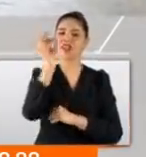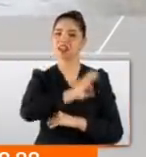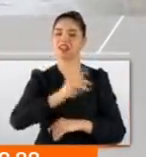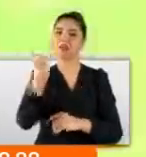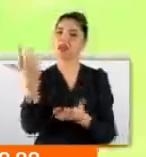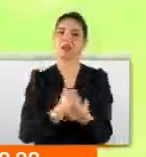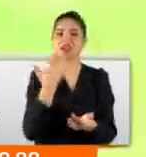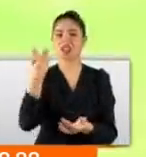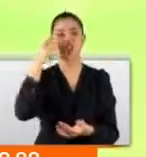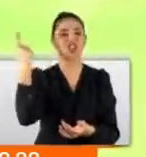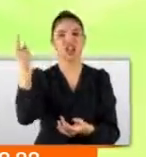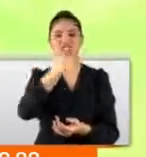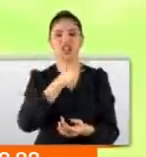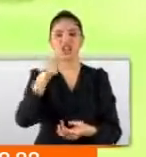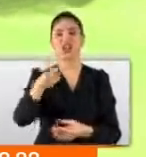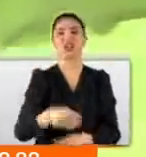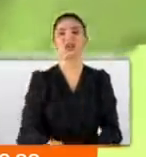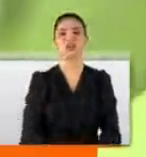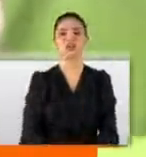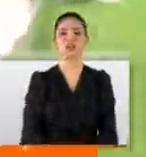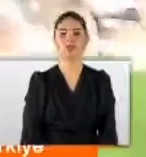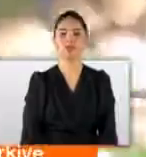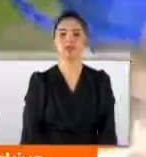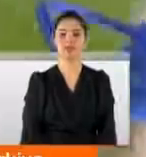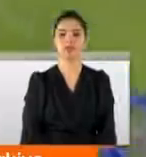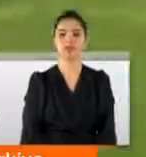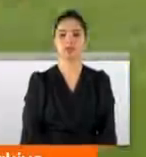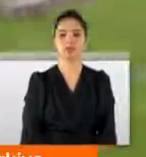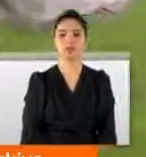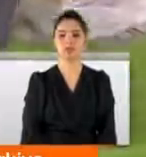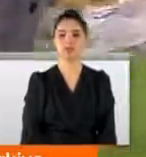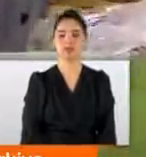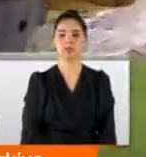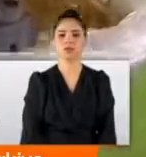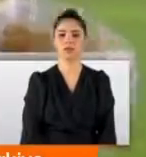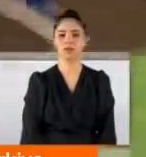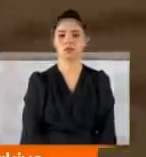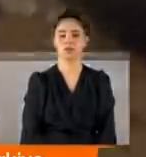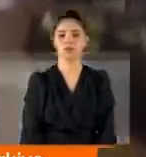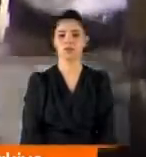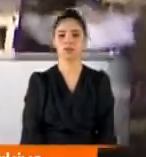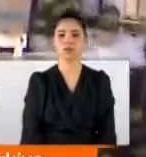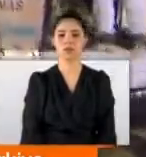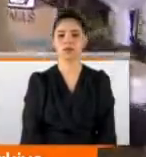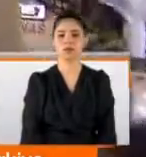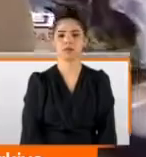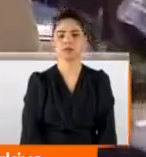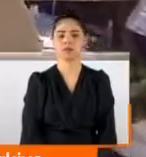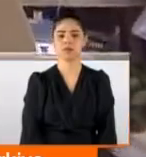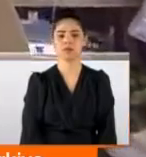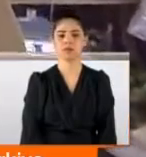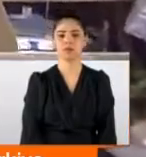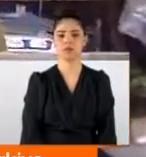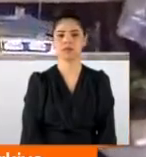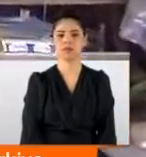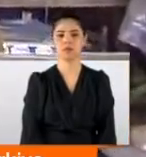para kazanıyorlar. Piyasayı bozuyorlar bildiğin. Bu yumurtanın tanesi ne kadar? Tane 1 lira. Onların ne kadara satıyorlar onlar? Yani onlar da